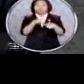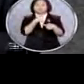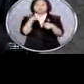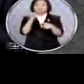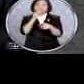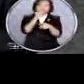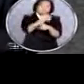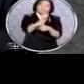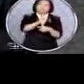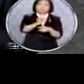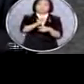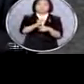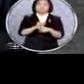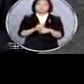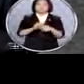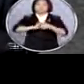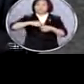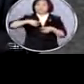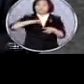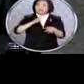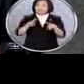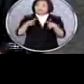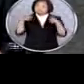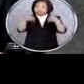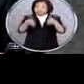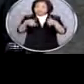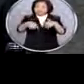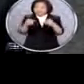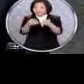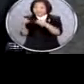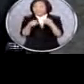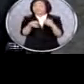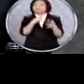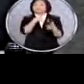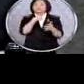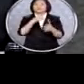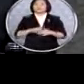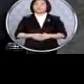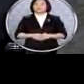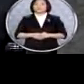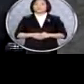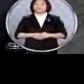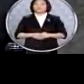下，来相互有个管道大家来共同协商。因